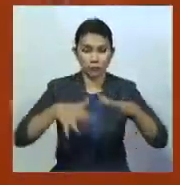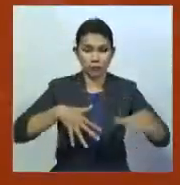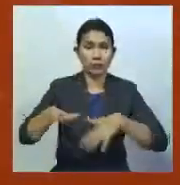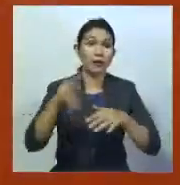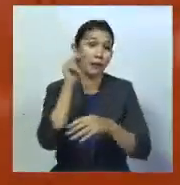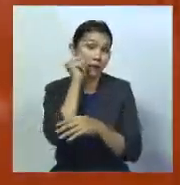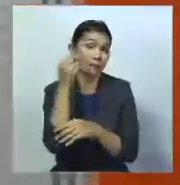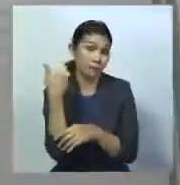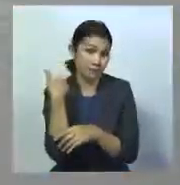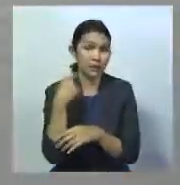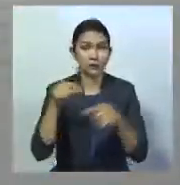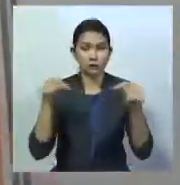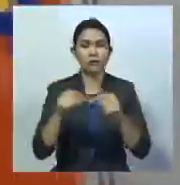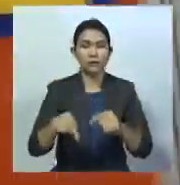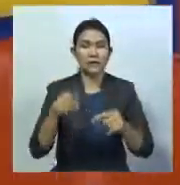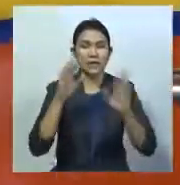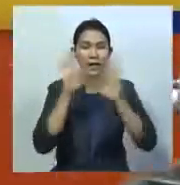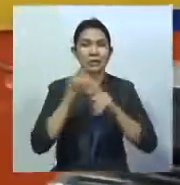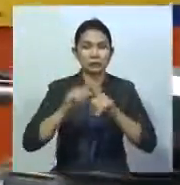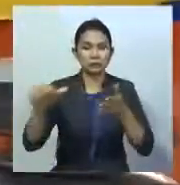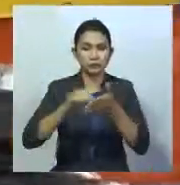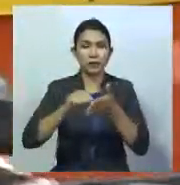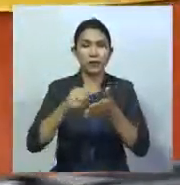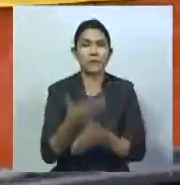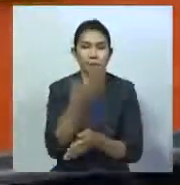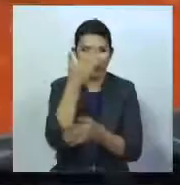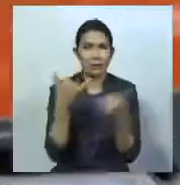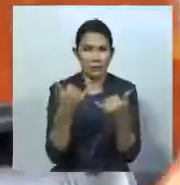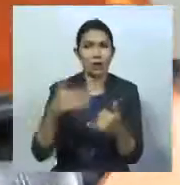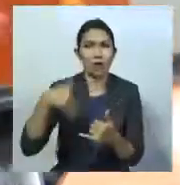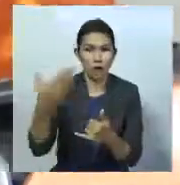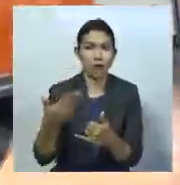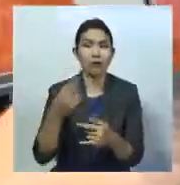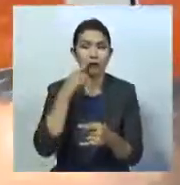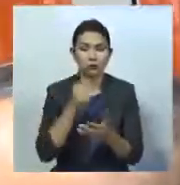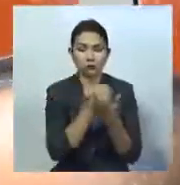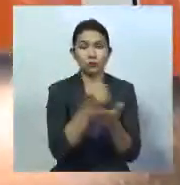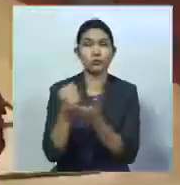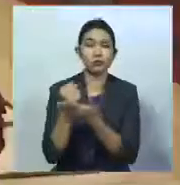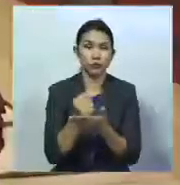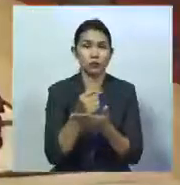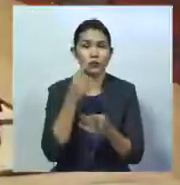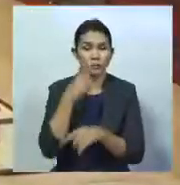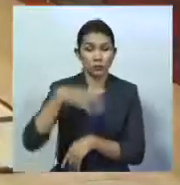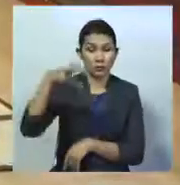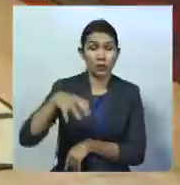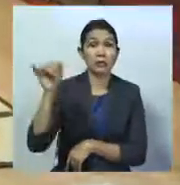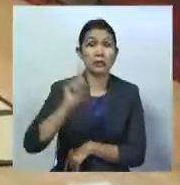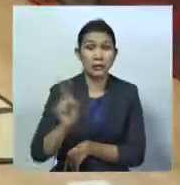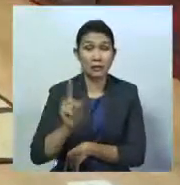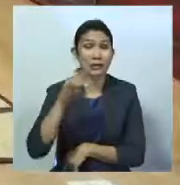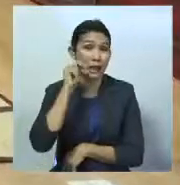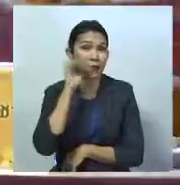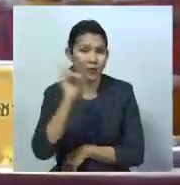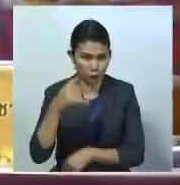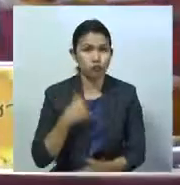ช้น้ำเป็นการแก้ไขปัญหาในระยะสั้นค่ะเรียกว่าเป็นการบรรเทาความเดือดร้อนให้กับประชาชนนั่นเองพื้นที่ไหนยังไม่มีน้ำก็ช่ว